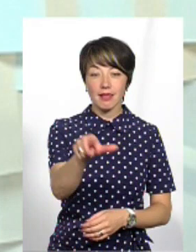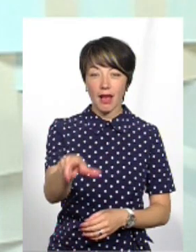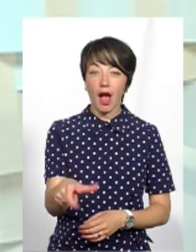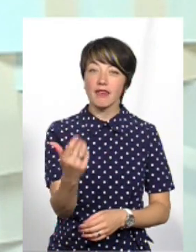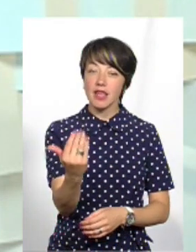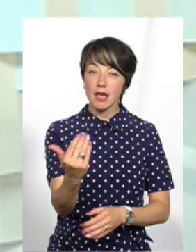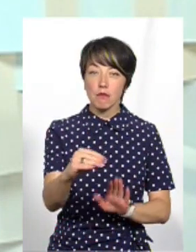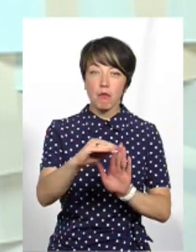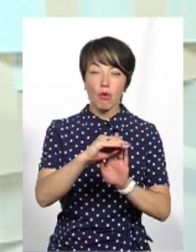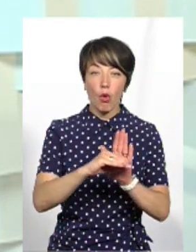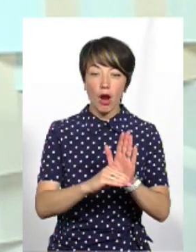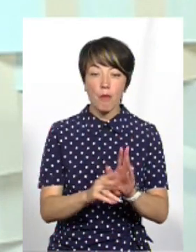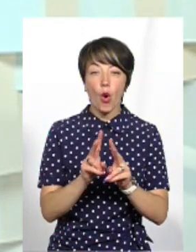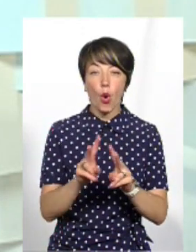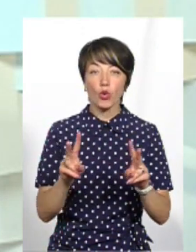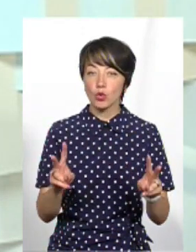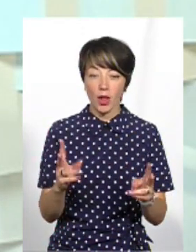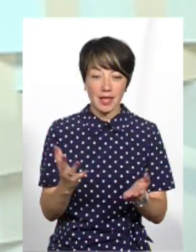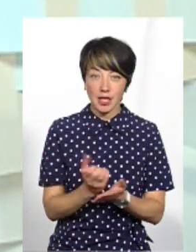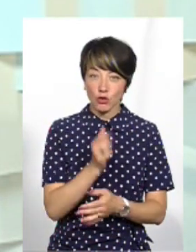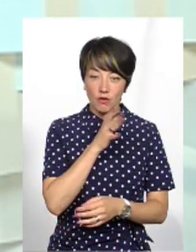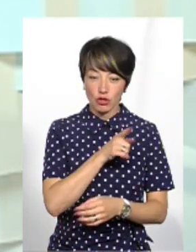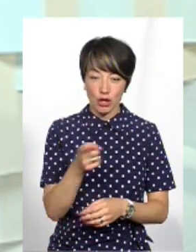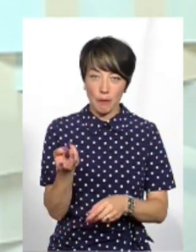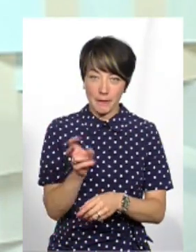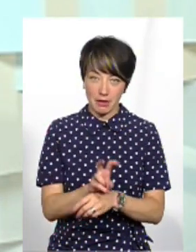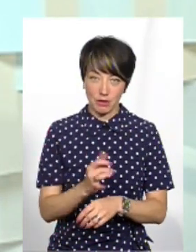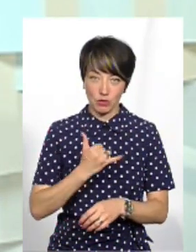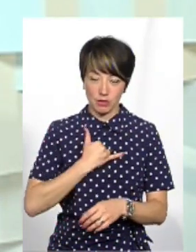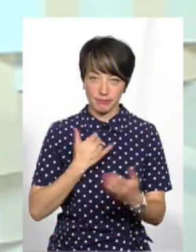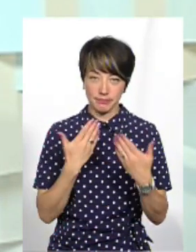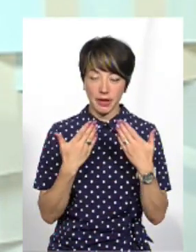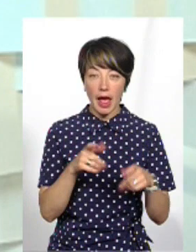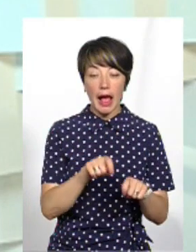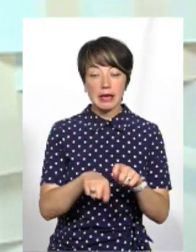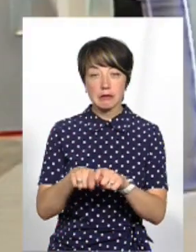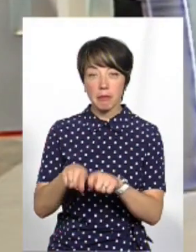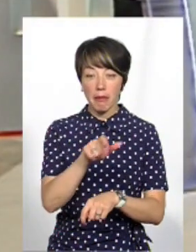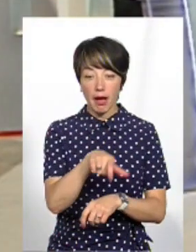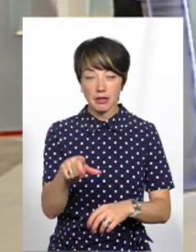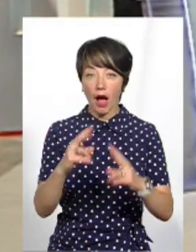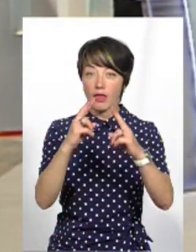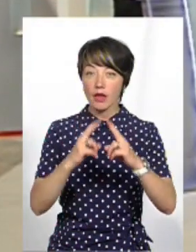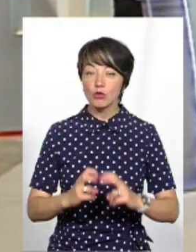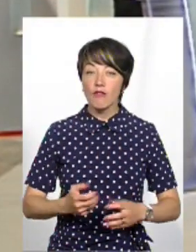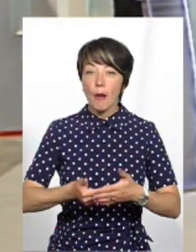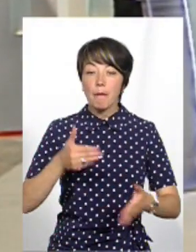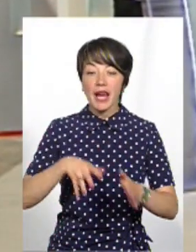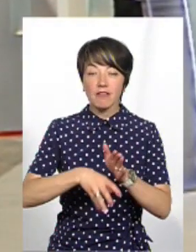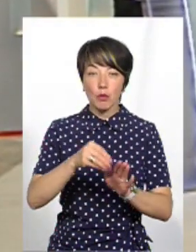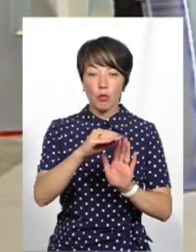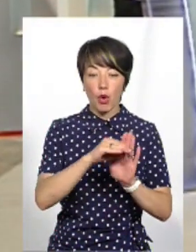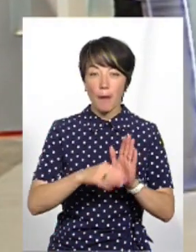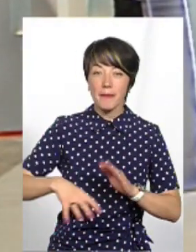їхні програми, тих, хто не знайшов часу пройти публічні співбесіди. Експерти, які аналізували передвиборні програми